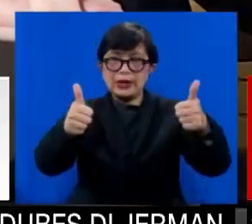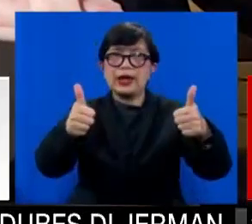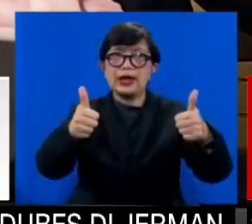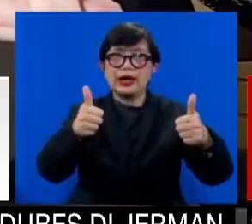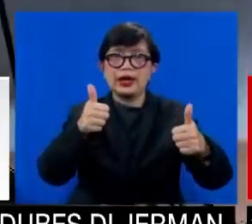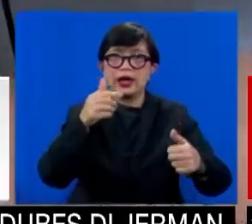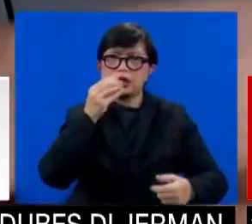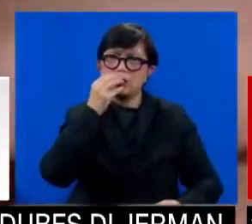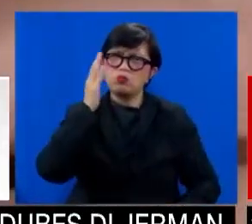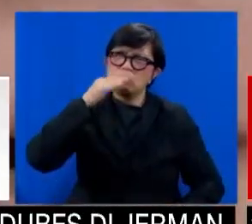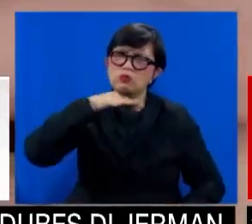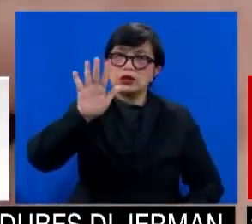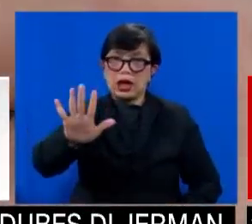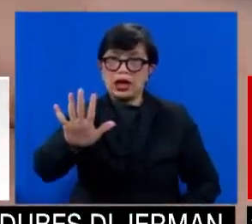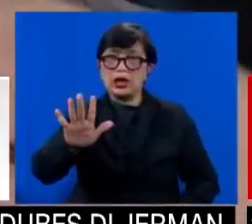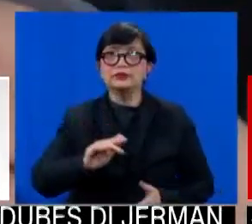tidak berbau menyengat.